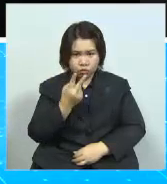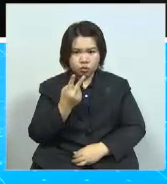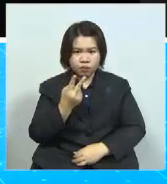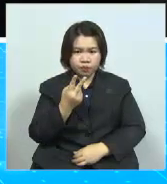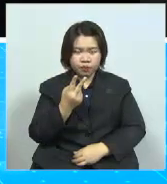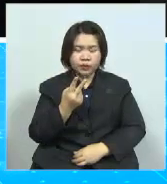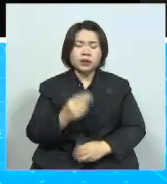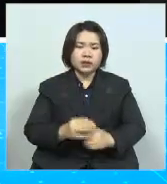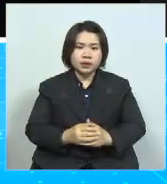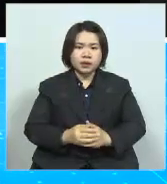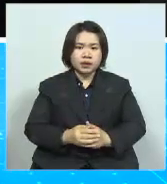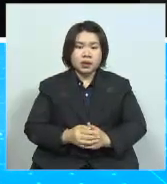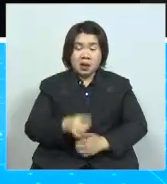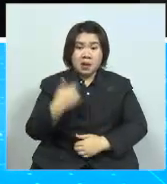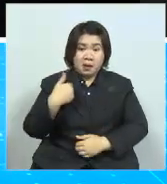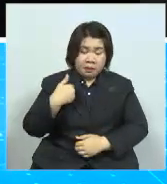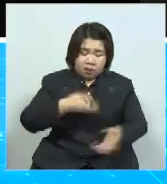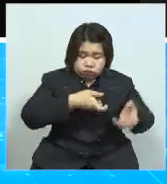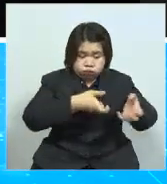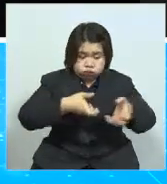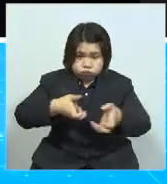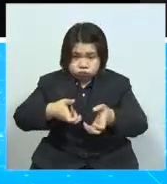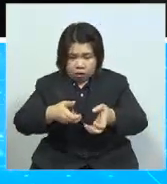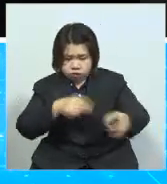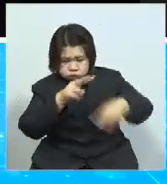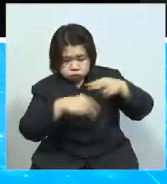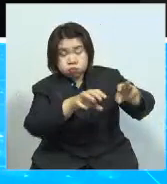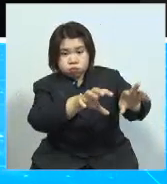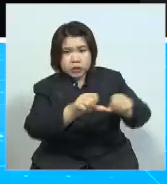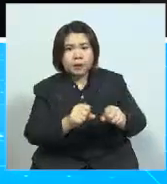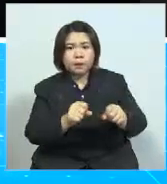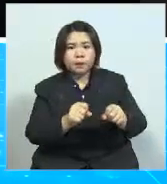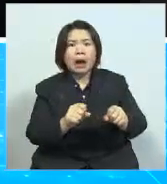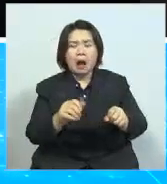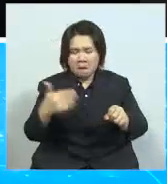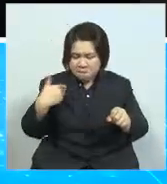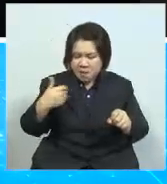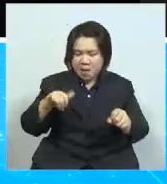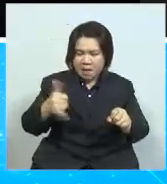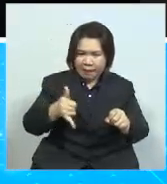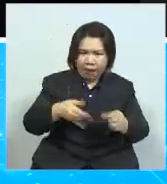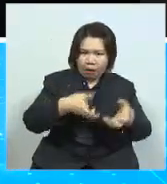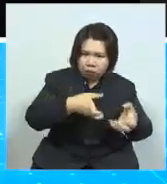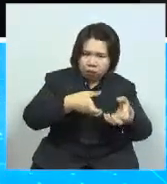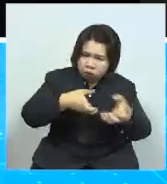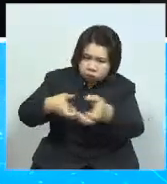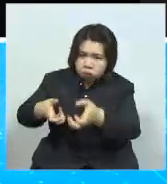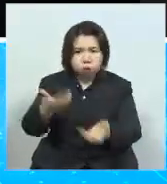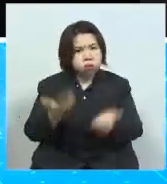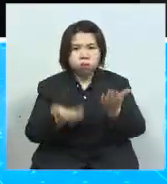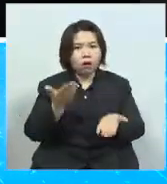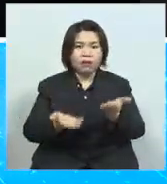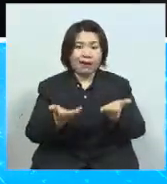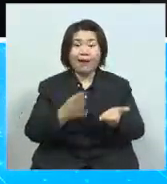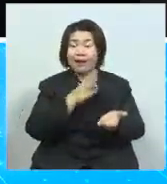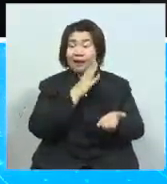าพอมีคนร้ายแล้วก็ตามไล่ล่าก็คงต้องมีการต่อสู้นะฮะการต่อสู้เนี่ย